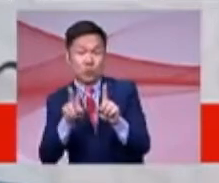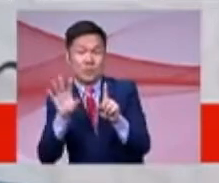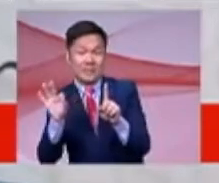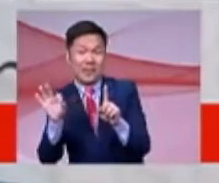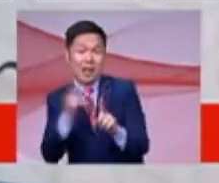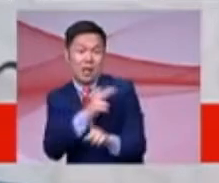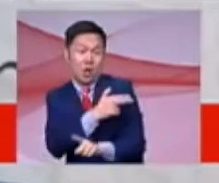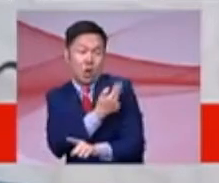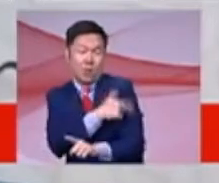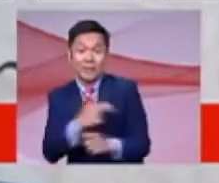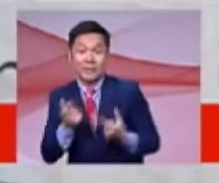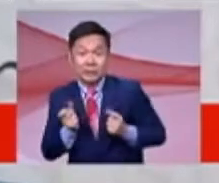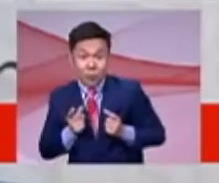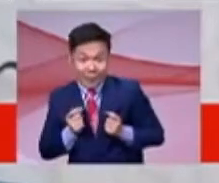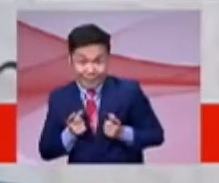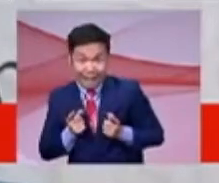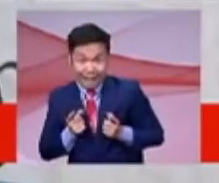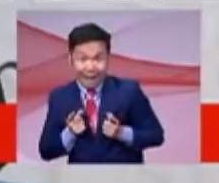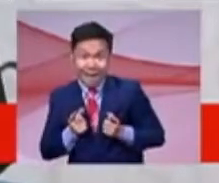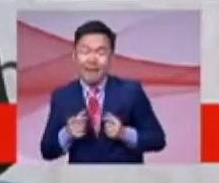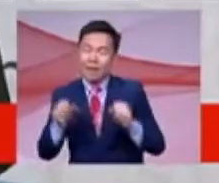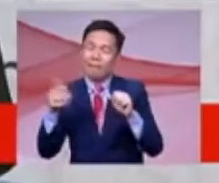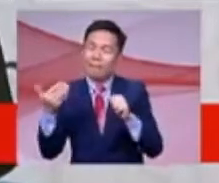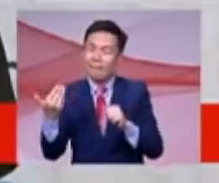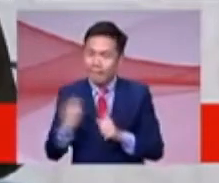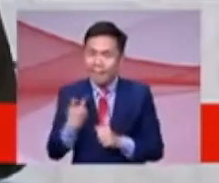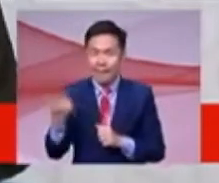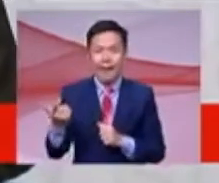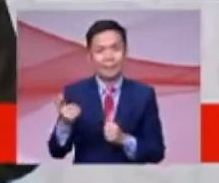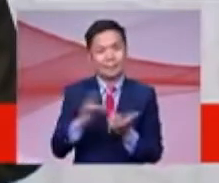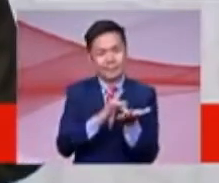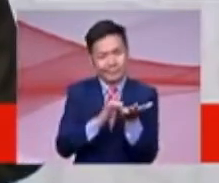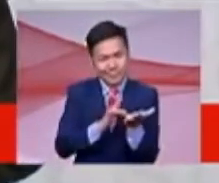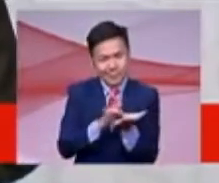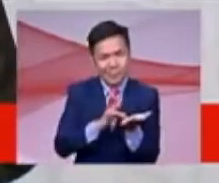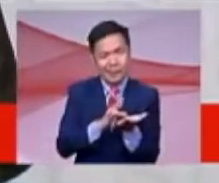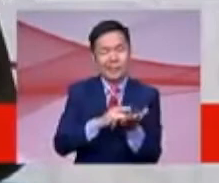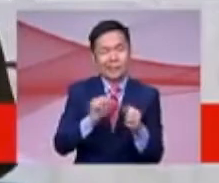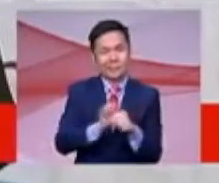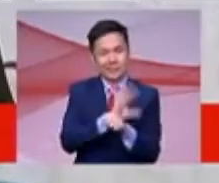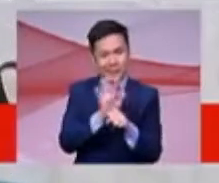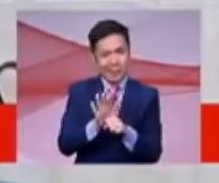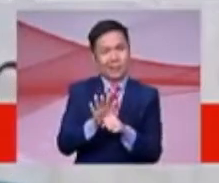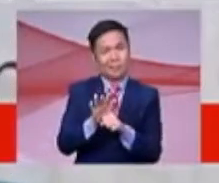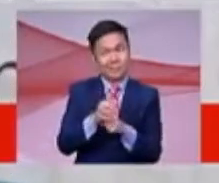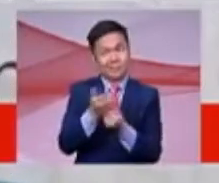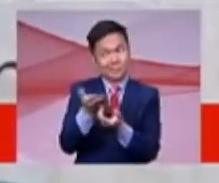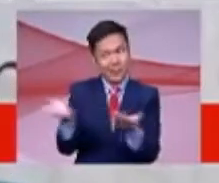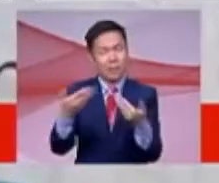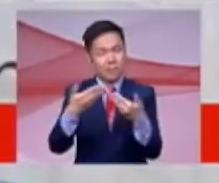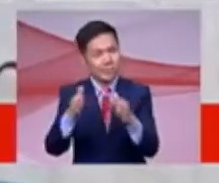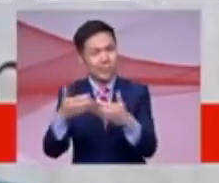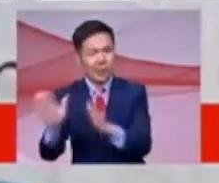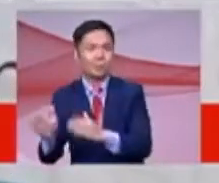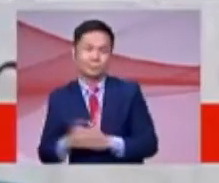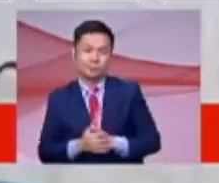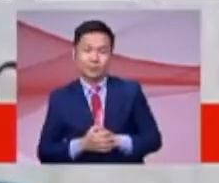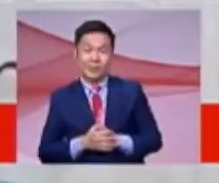129 hospital swasta yang ada keupayaan merawat pesakit-pesakit COVID-19, dan mereka juga